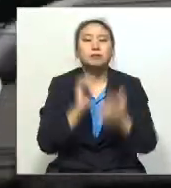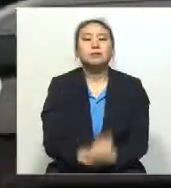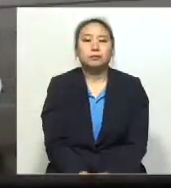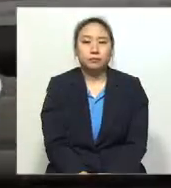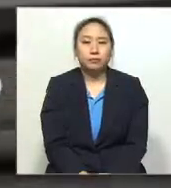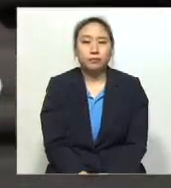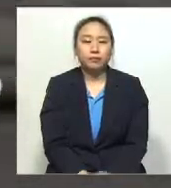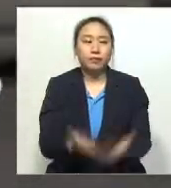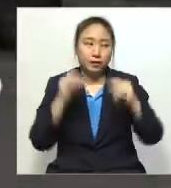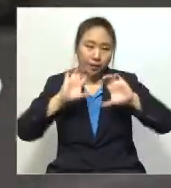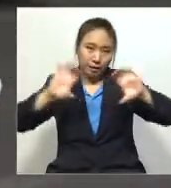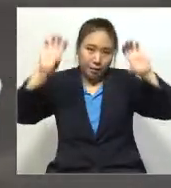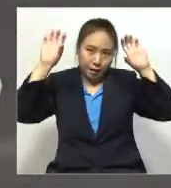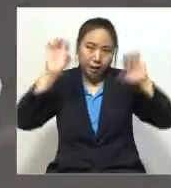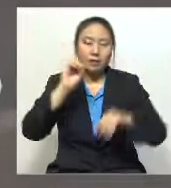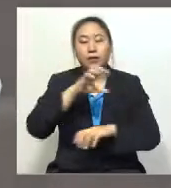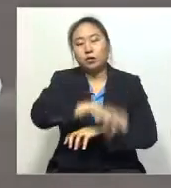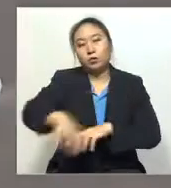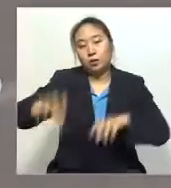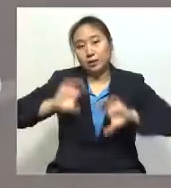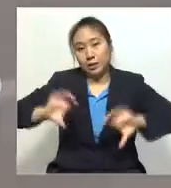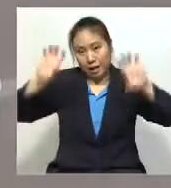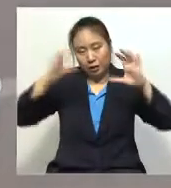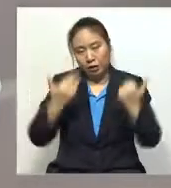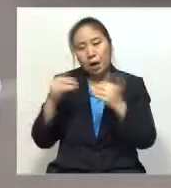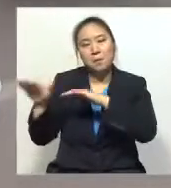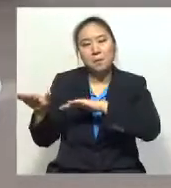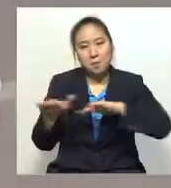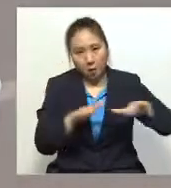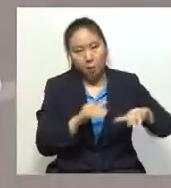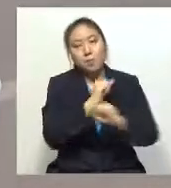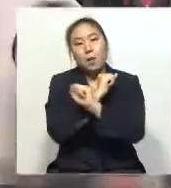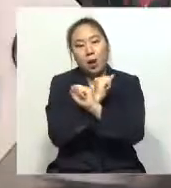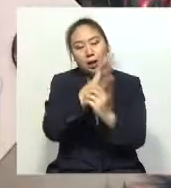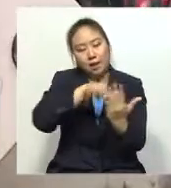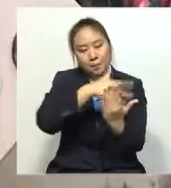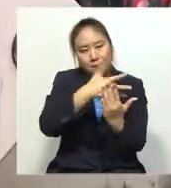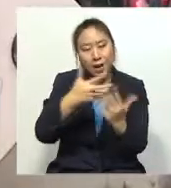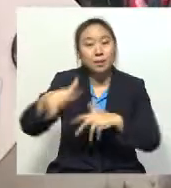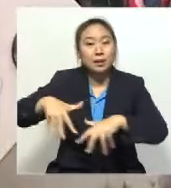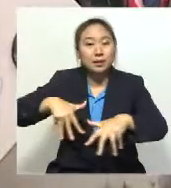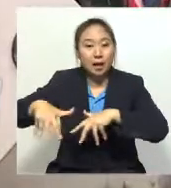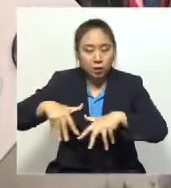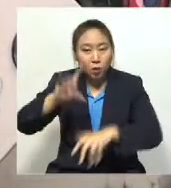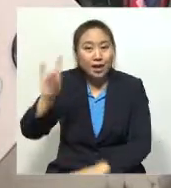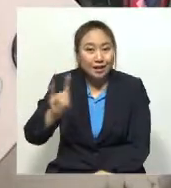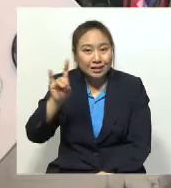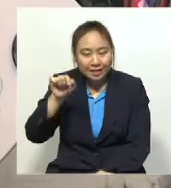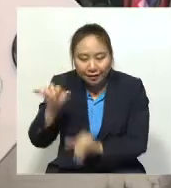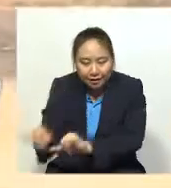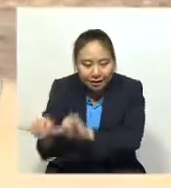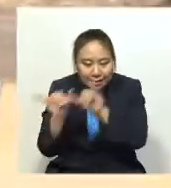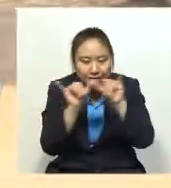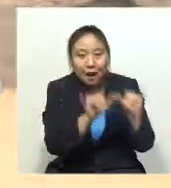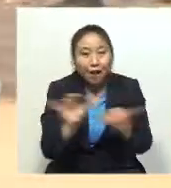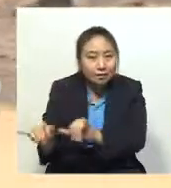โดยรัฐบาลยืนยันและส่วนราชการก็มีความพร้อมรับมือรวมถึงแผนการอพยพประชาชนและสัตว์เลี้ยงออกจากพื้นที่รวม